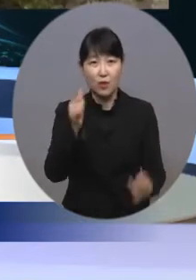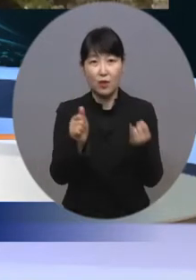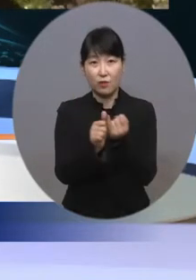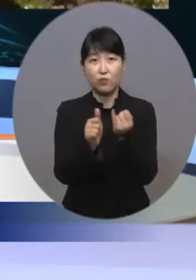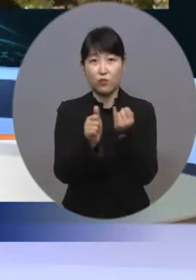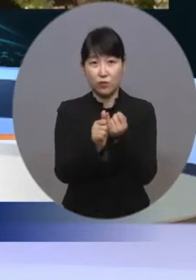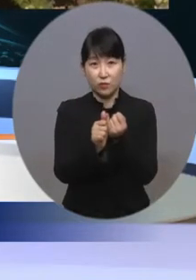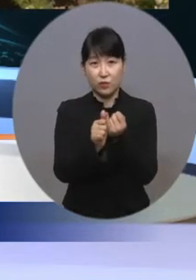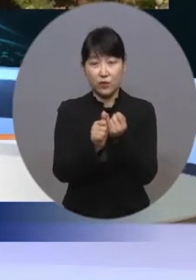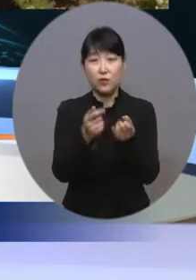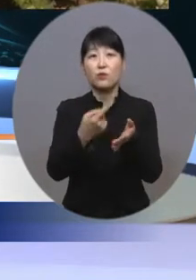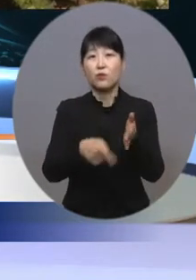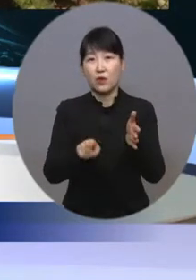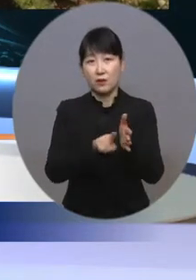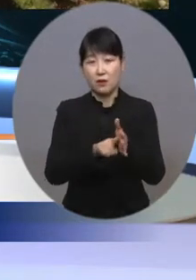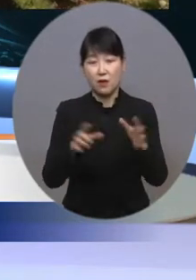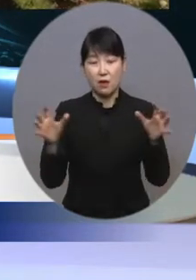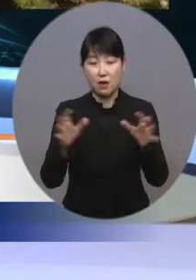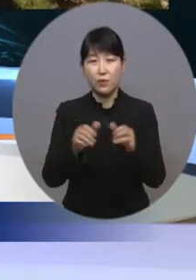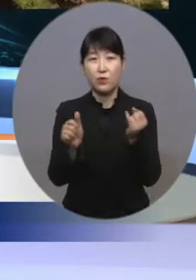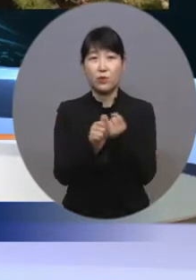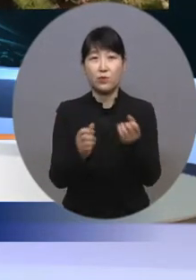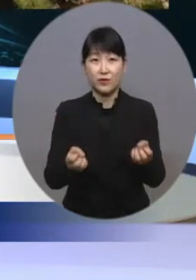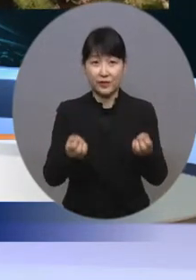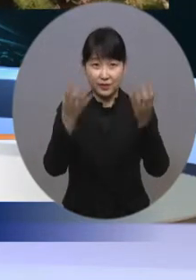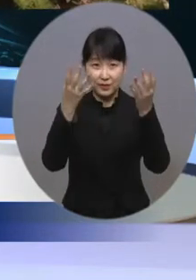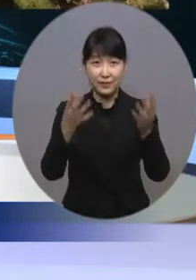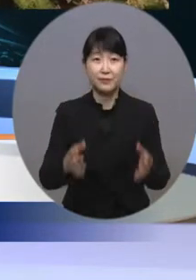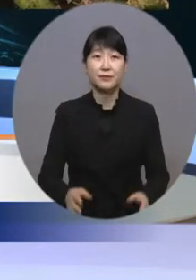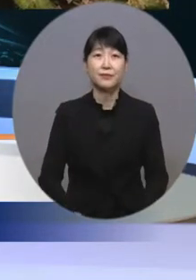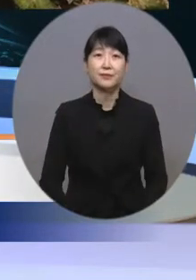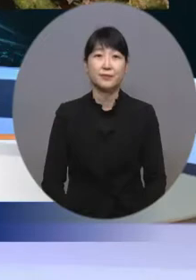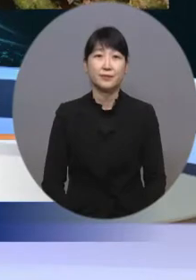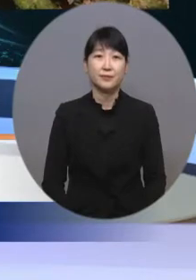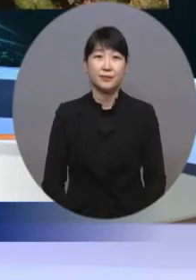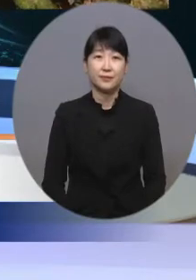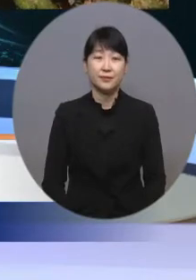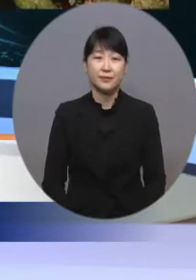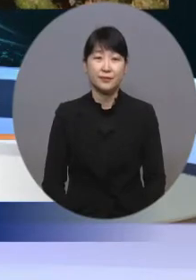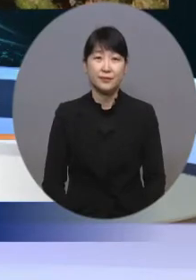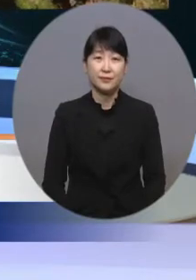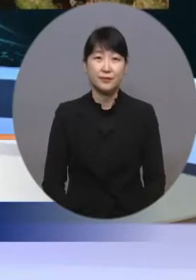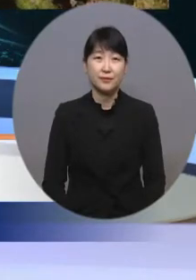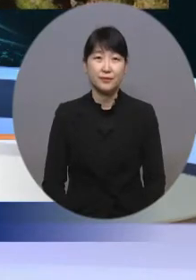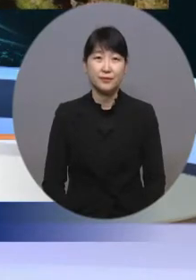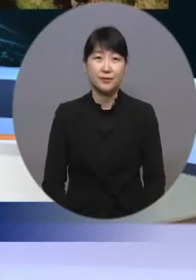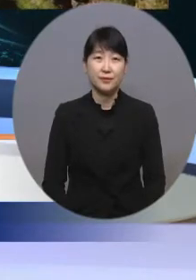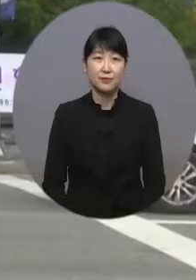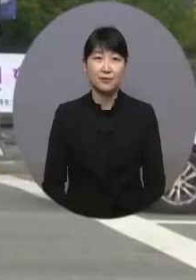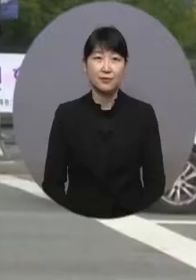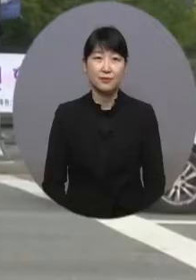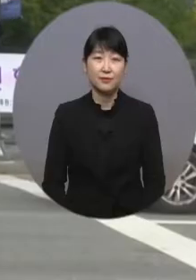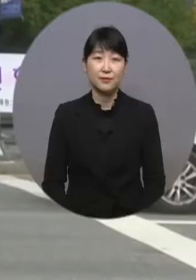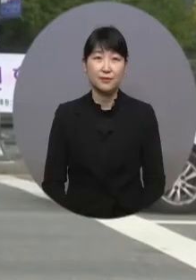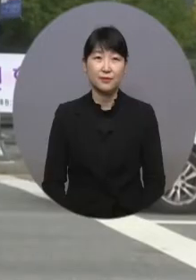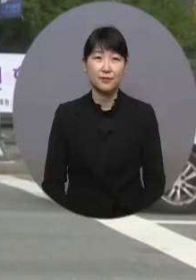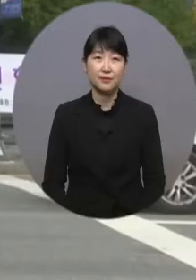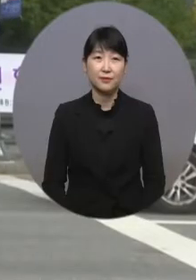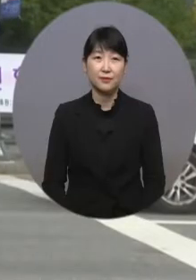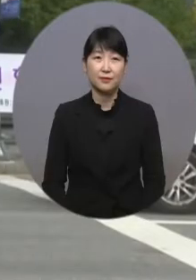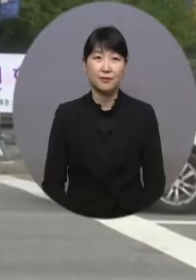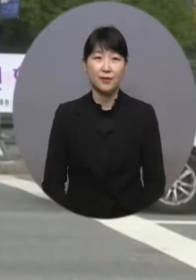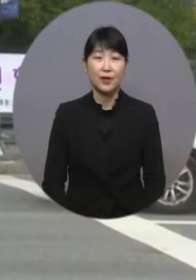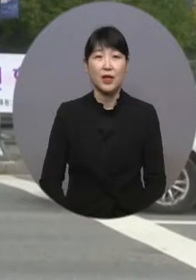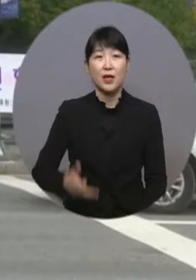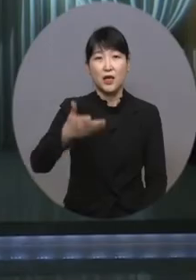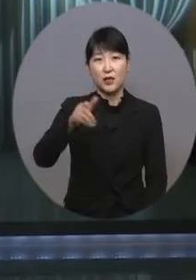있습니다. 이들을 위한 합동 결혼식이 진행됐는데요. 이윤희 기자가 보도합니다. 제19회 장애인